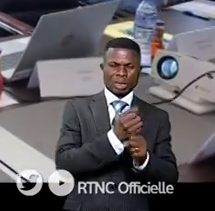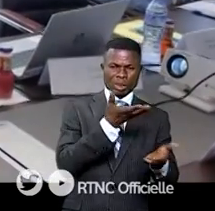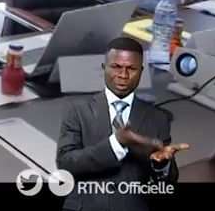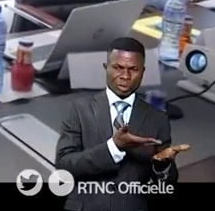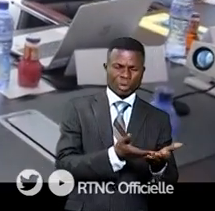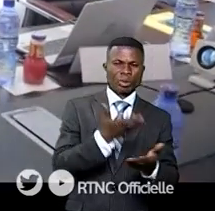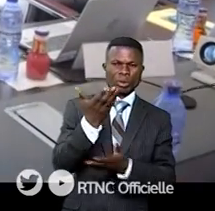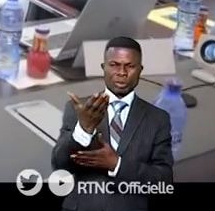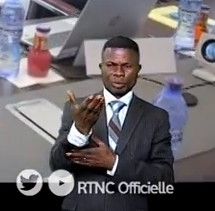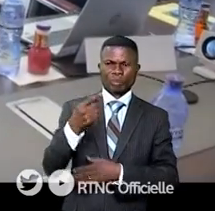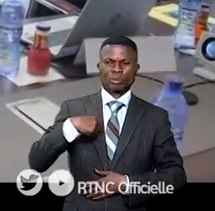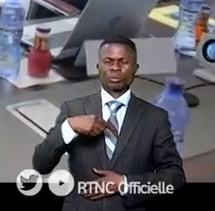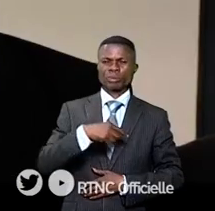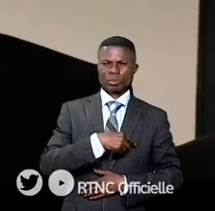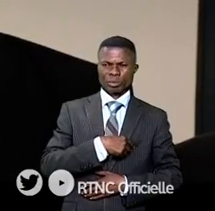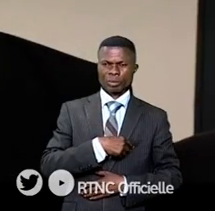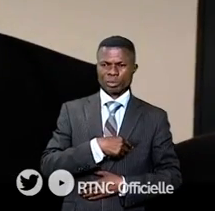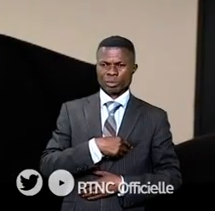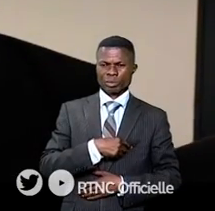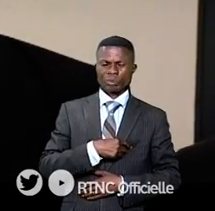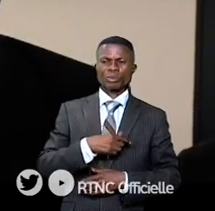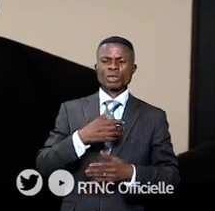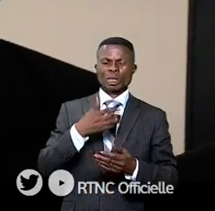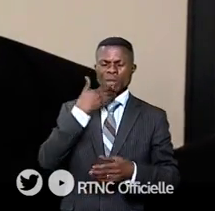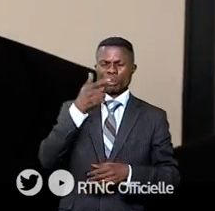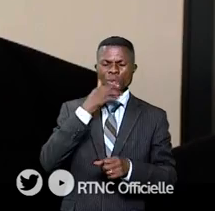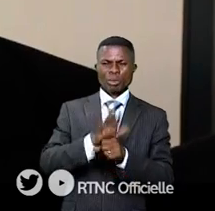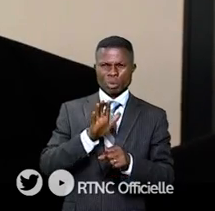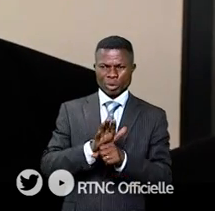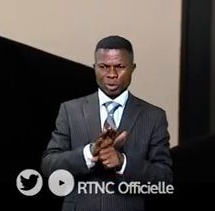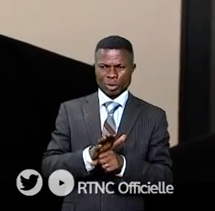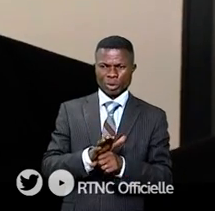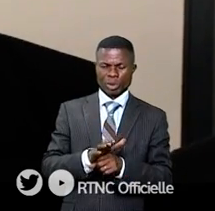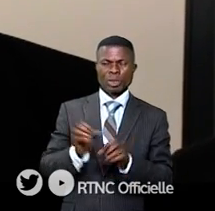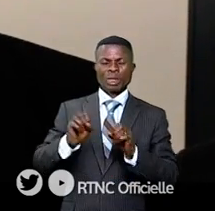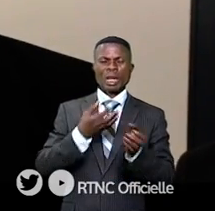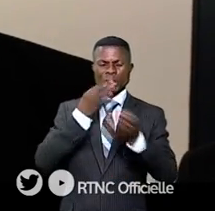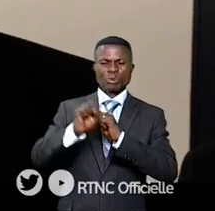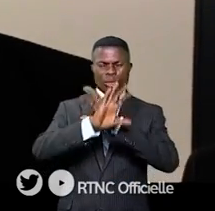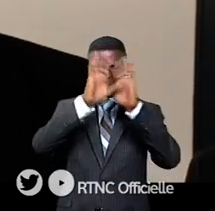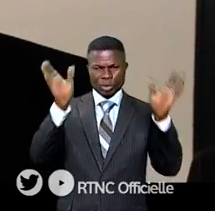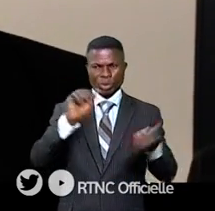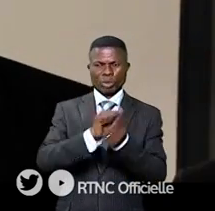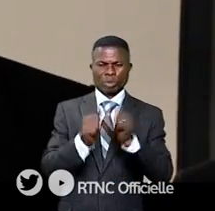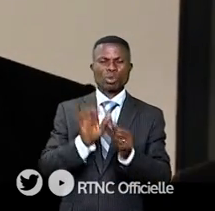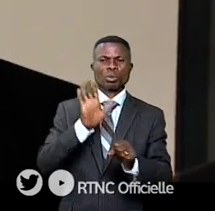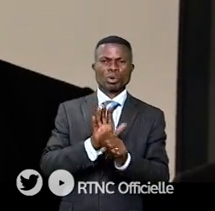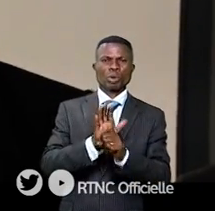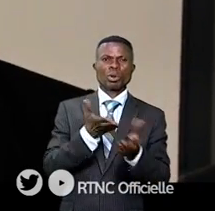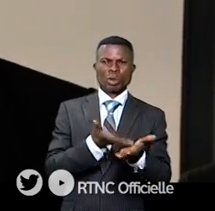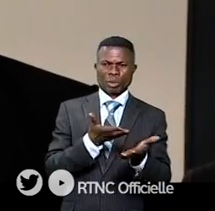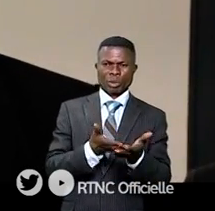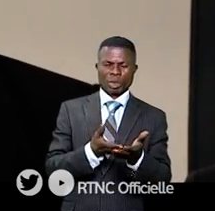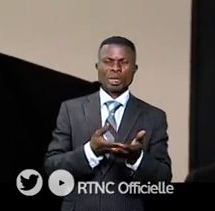cette réunion, nous avons eu un échange très riche qui a permis à ce que l'on puisse apporter de la lumière sur plusieurs sujets pour que nous